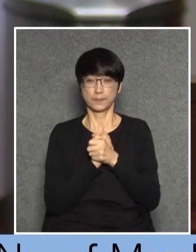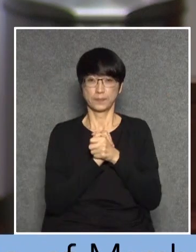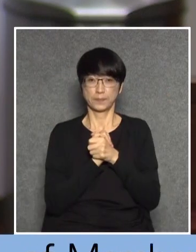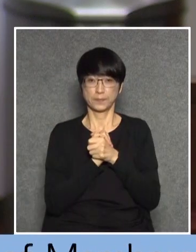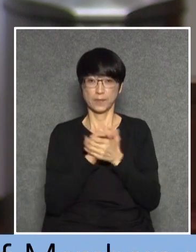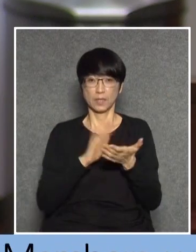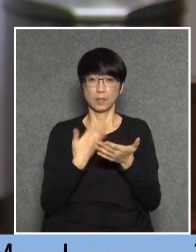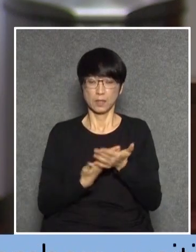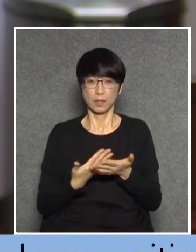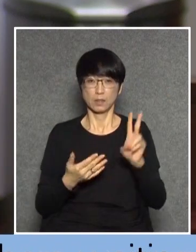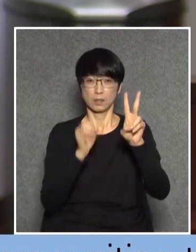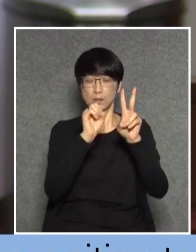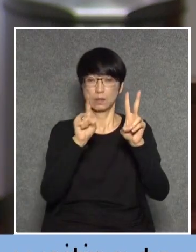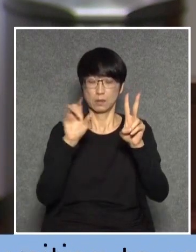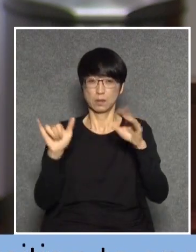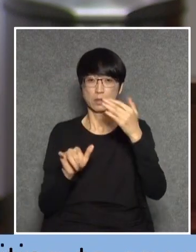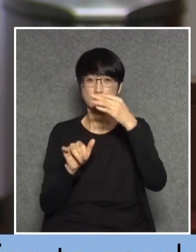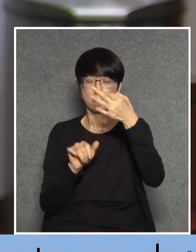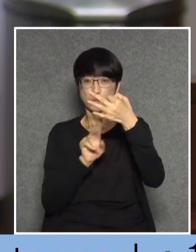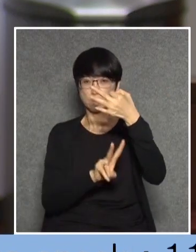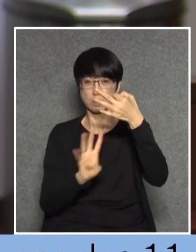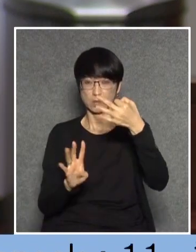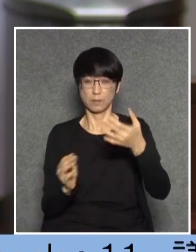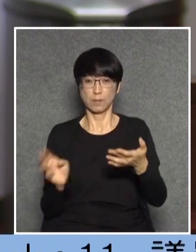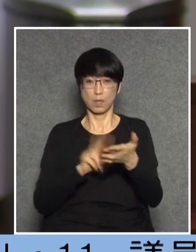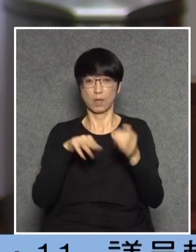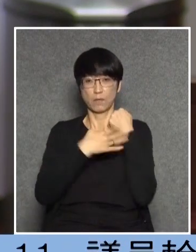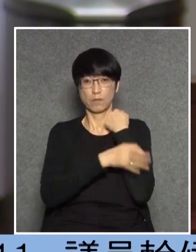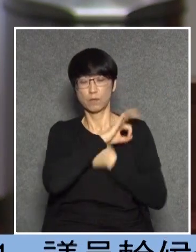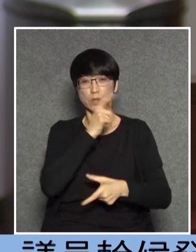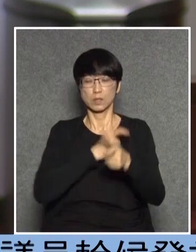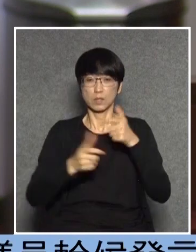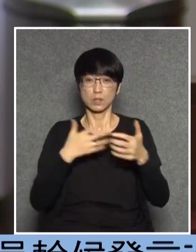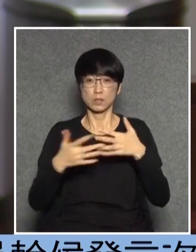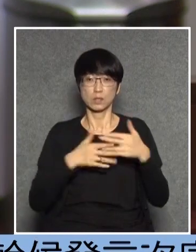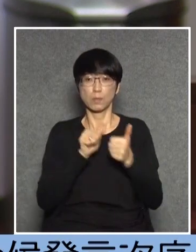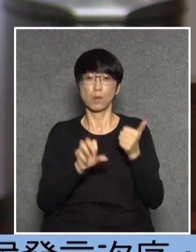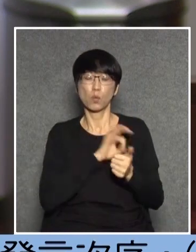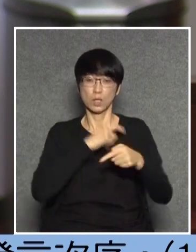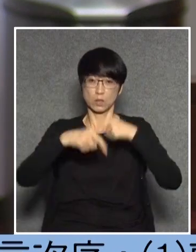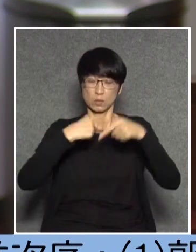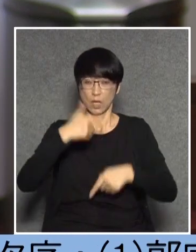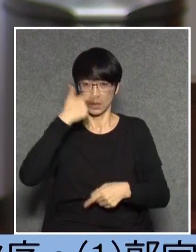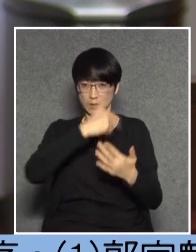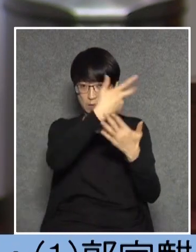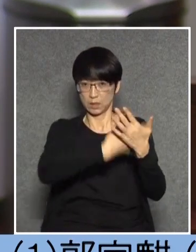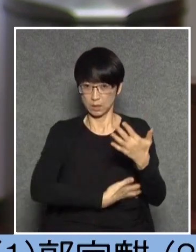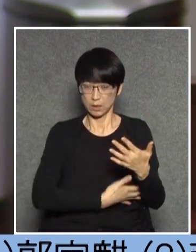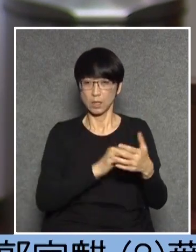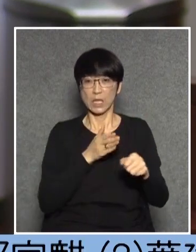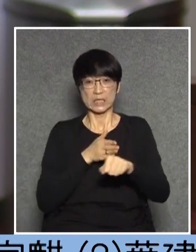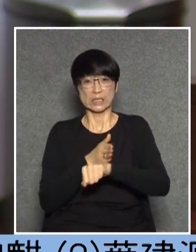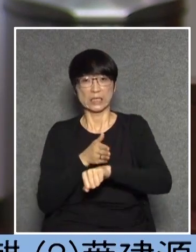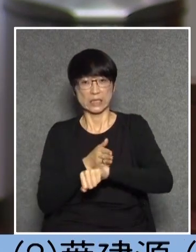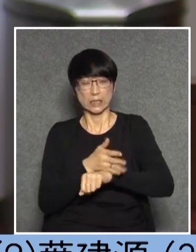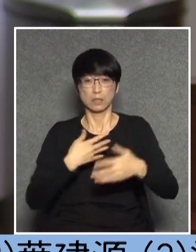但在2016年的3月24日去到立法會的經濟事務委員會討論這個新系統延誤的事件